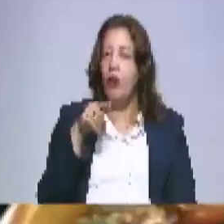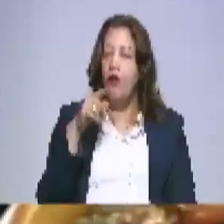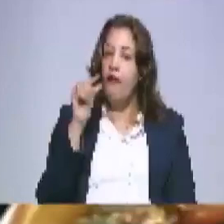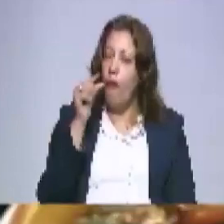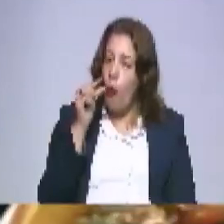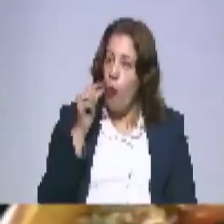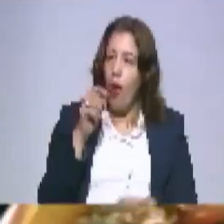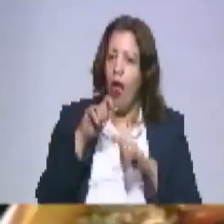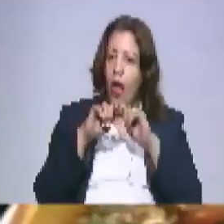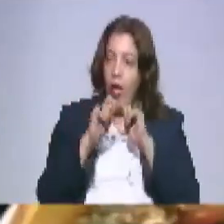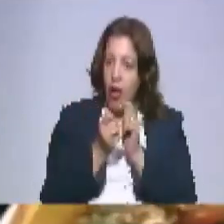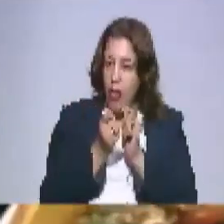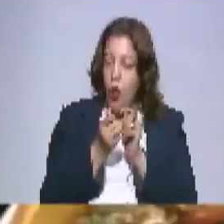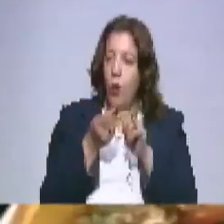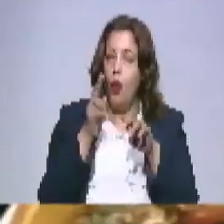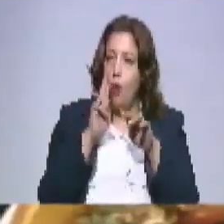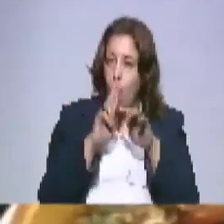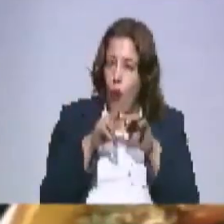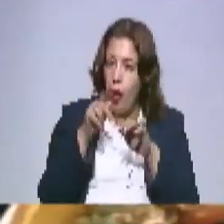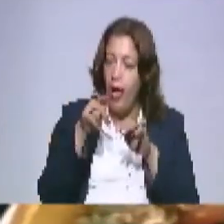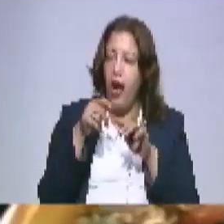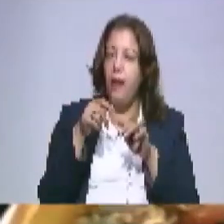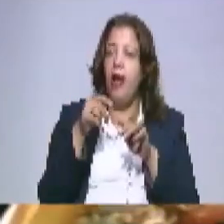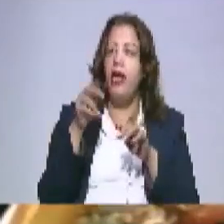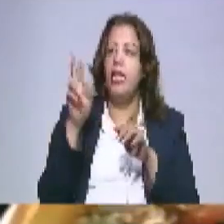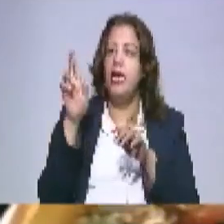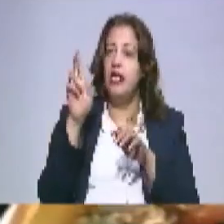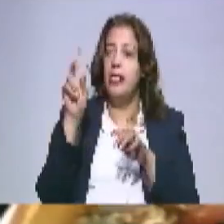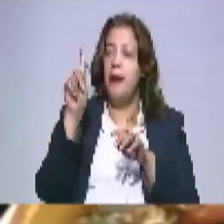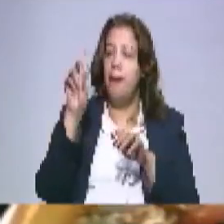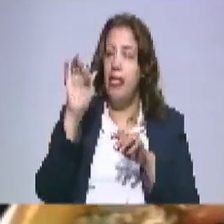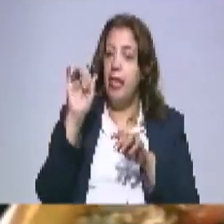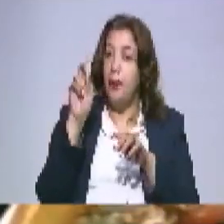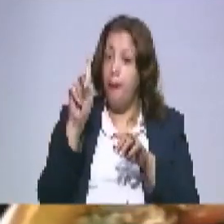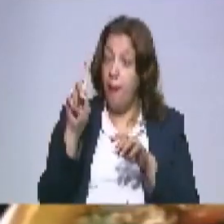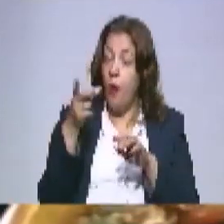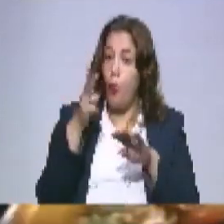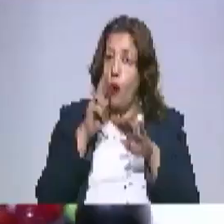سوداني وحطينا زبيب وحطينا جوز هند. عايز اقول لكم حاجه